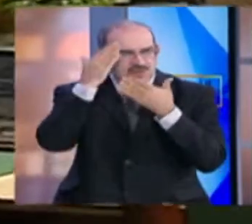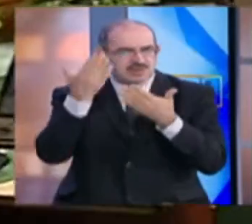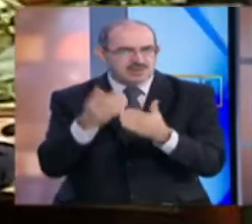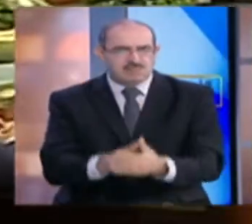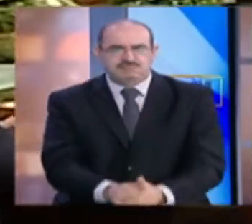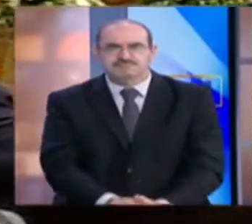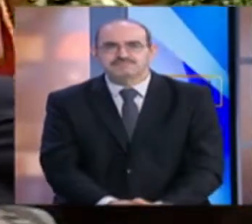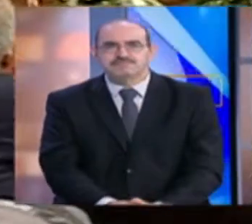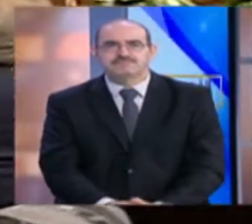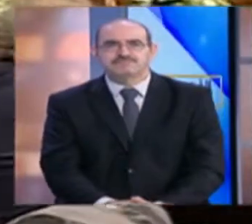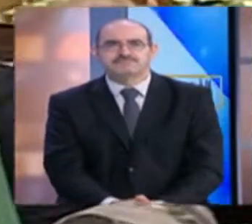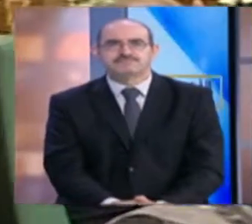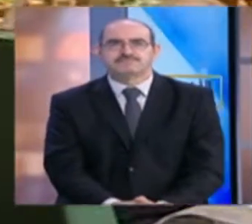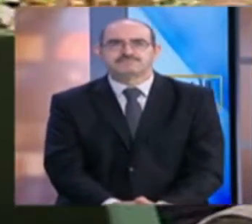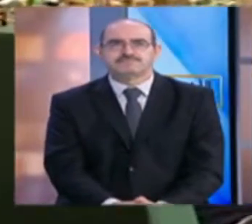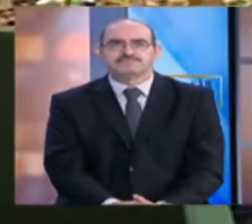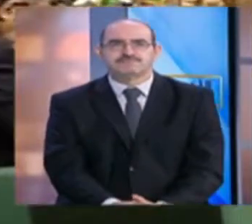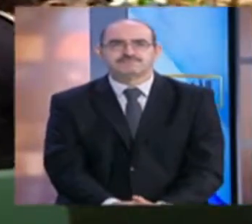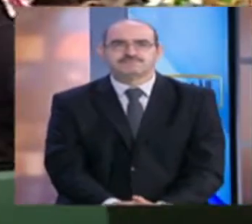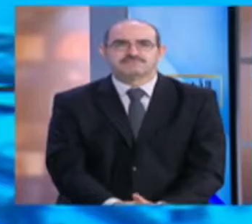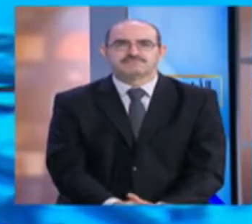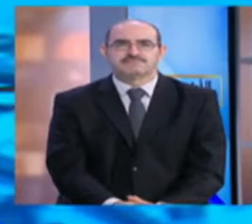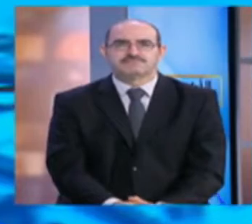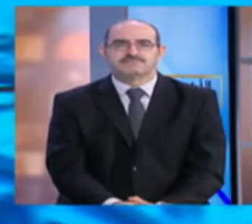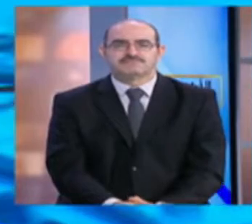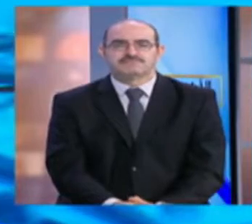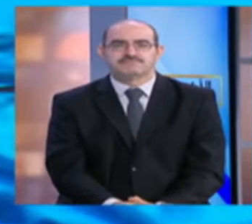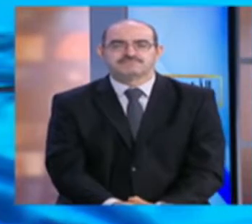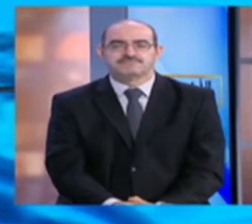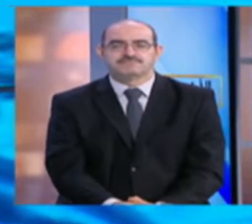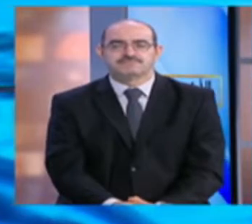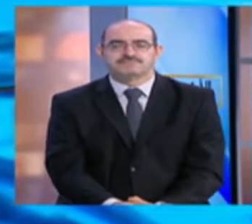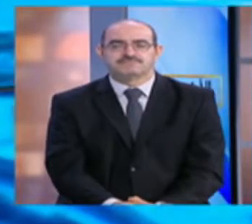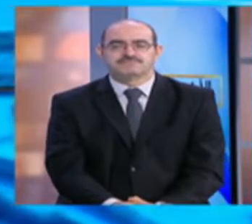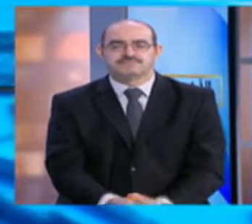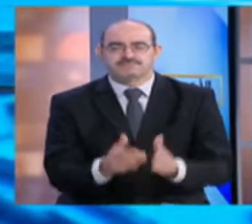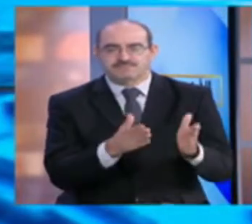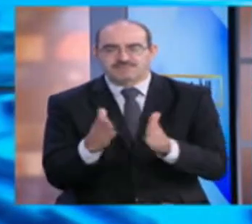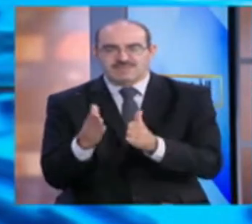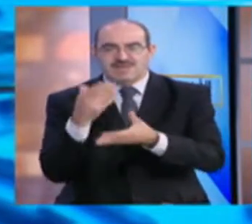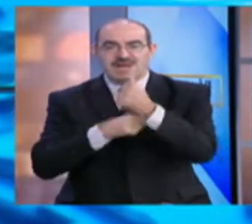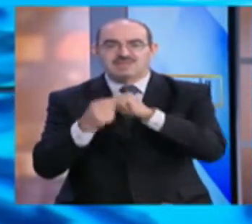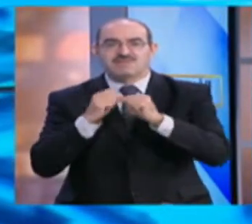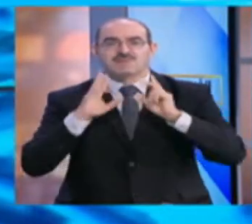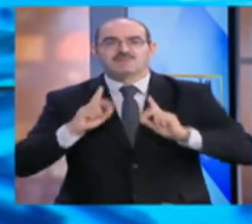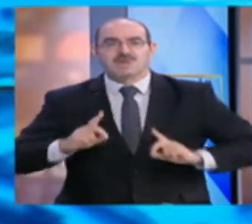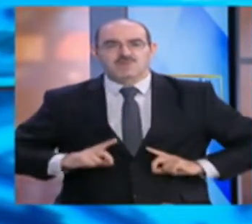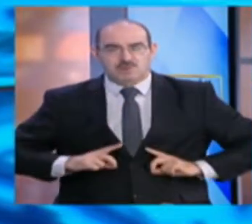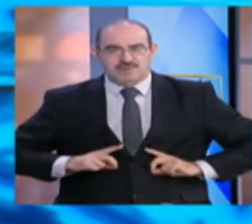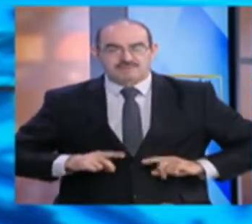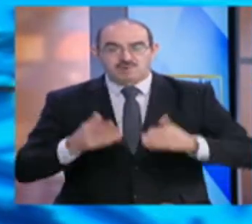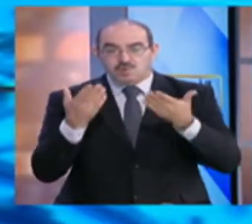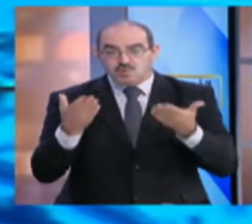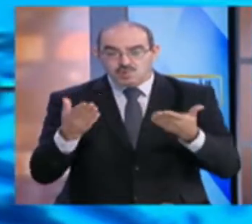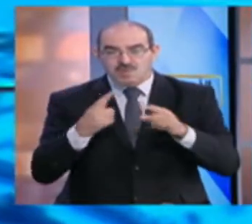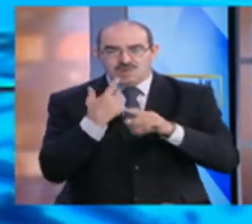الفلسطينية. في النشاط البرلماني الآن يعقد